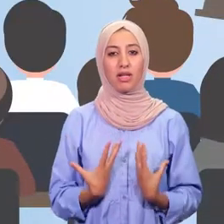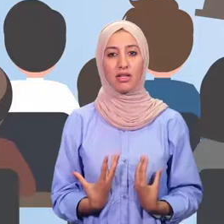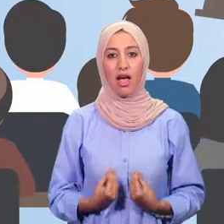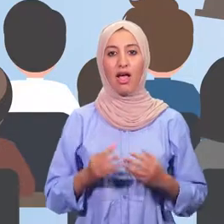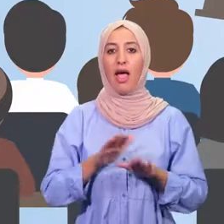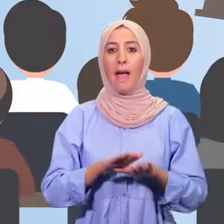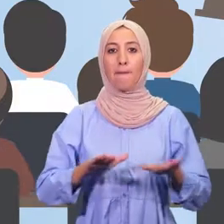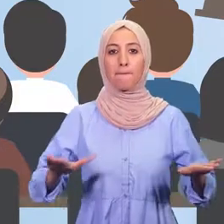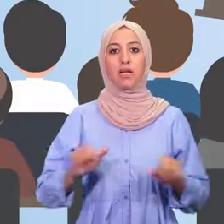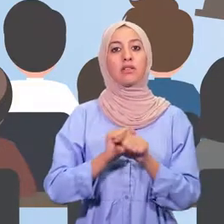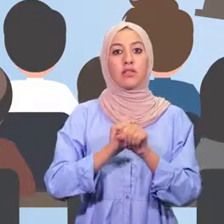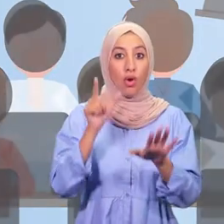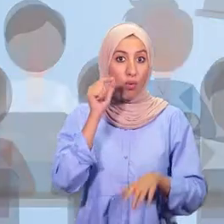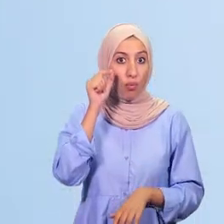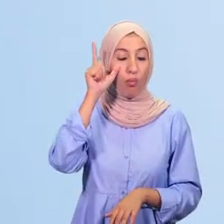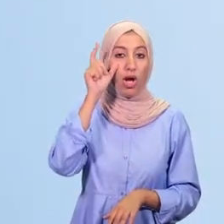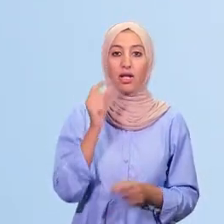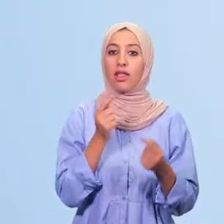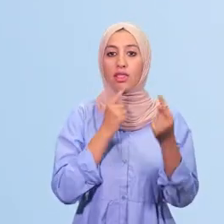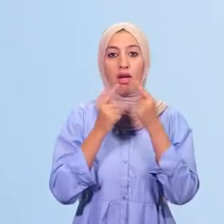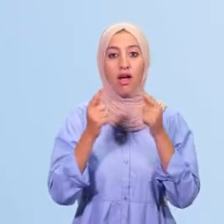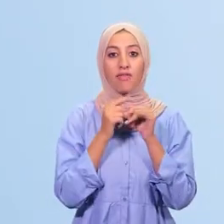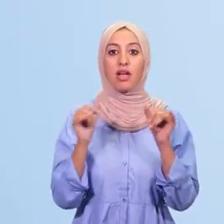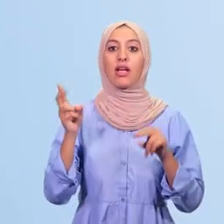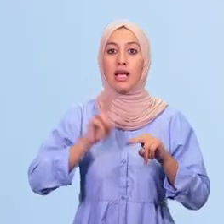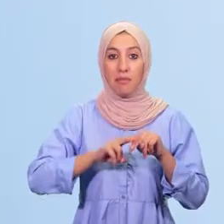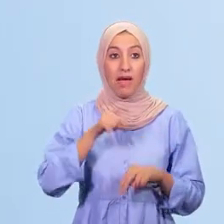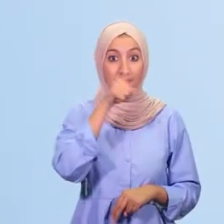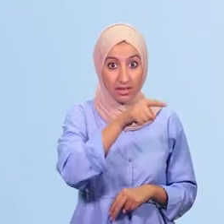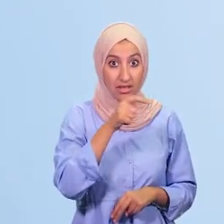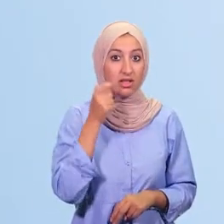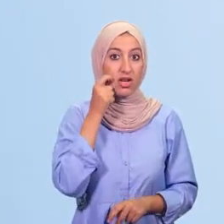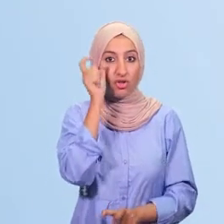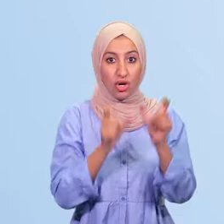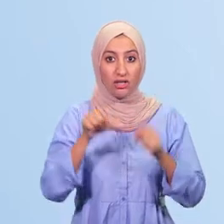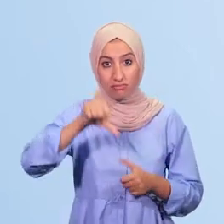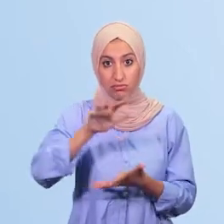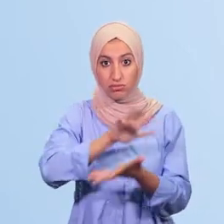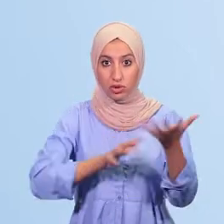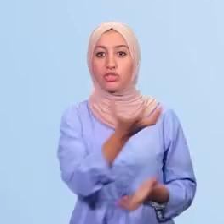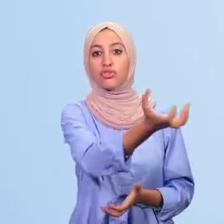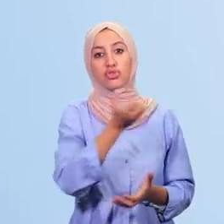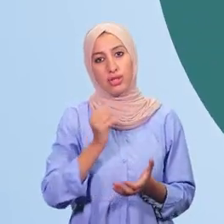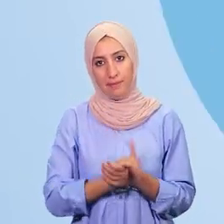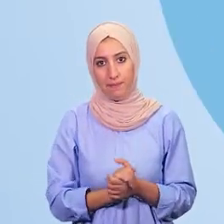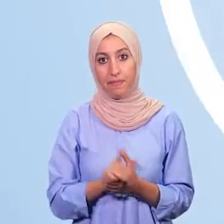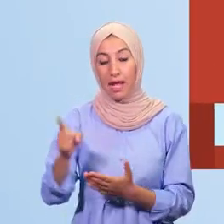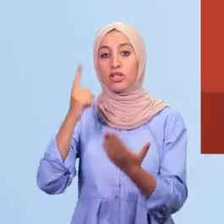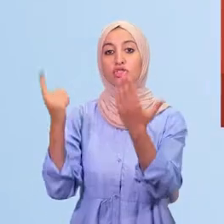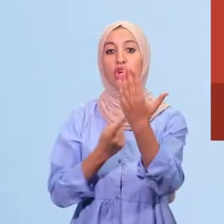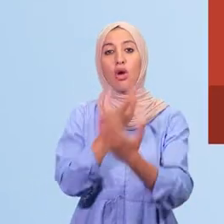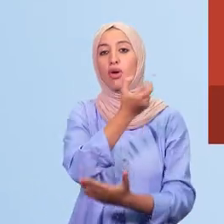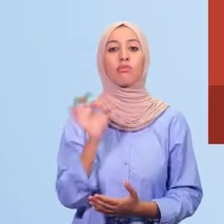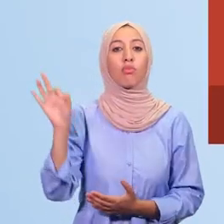ونشر الوعي والثقافة الإلكترونية الأمنية وملاحقة مرتكبي جرائم التكنولوجيا. تتلقى الوحدة الشكاوى من